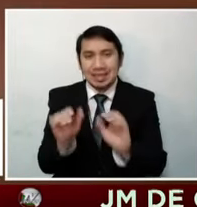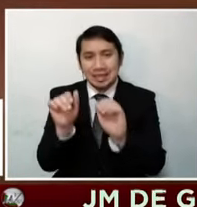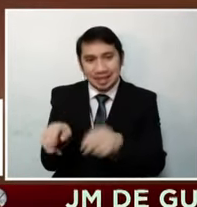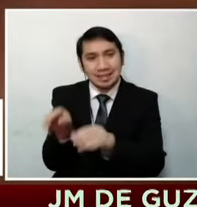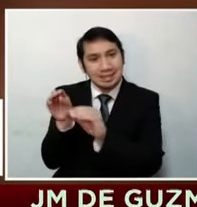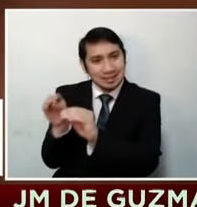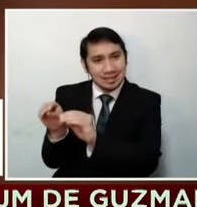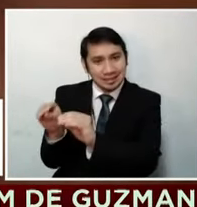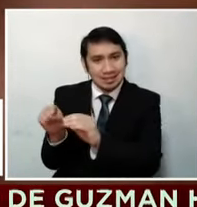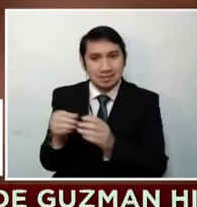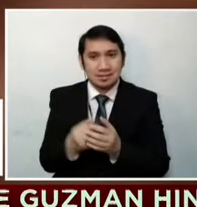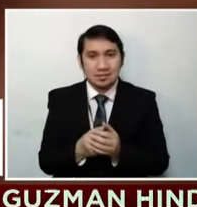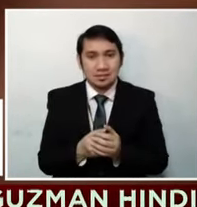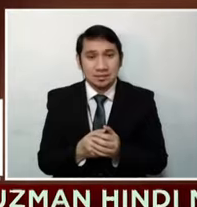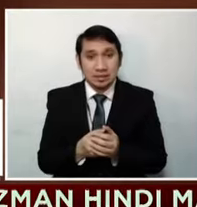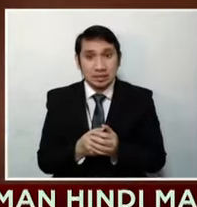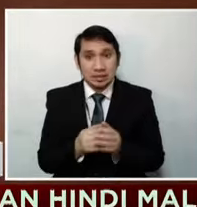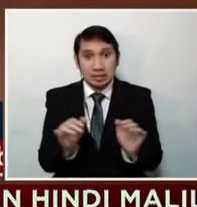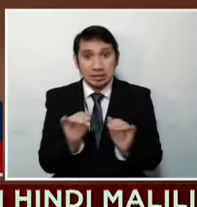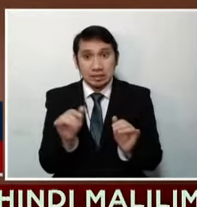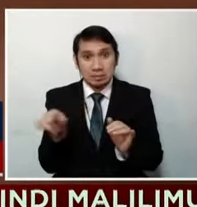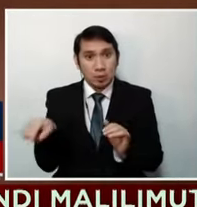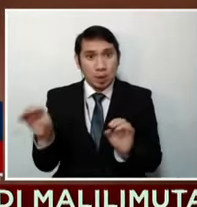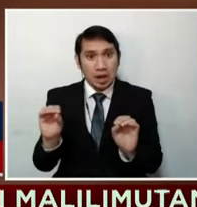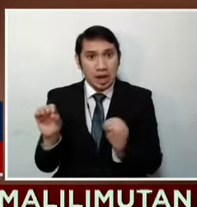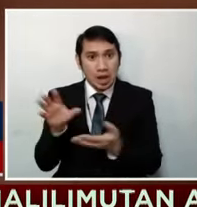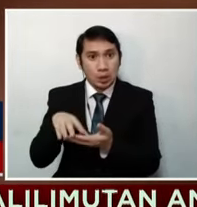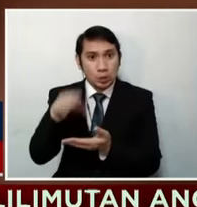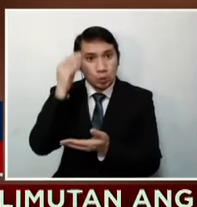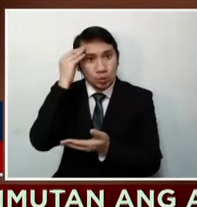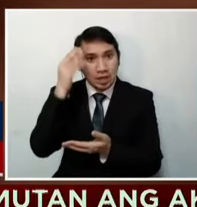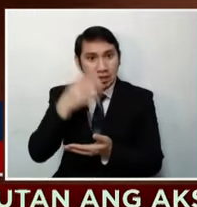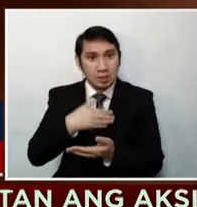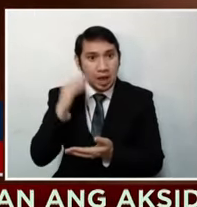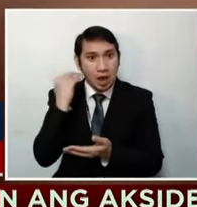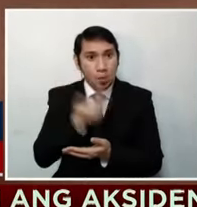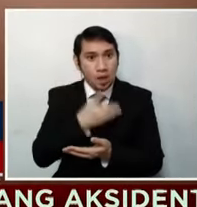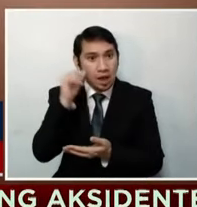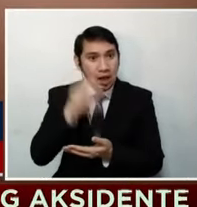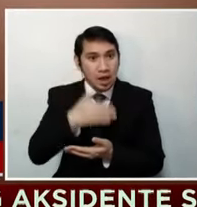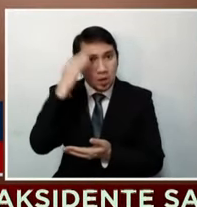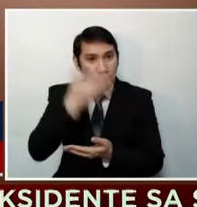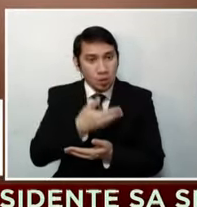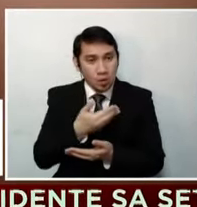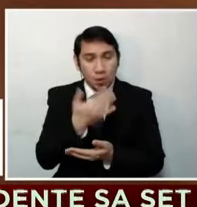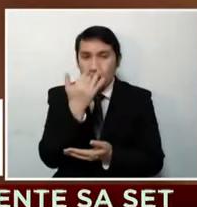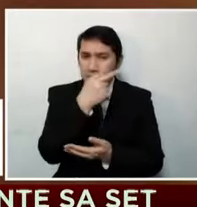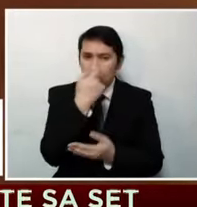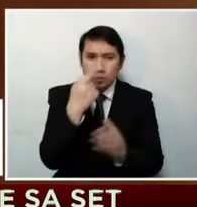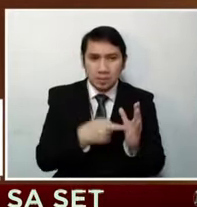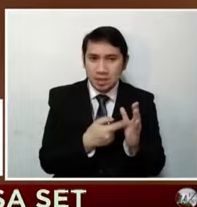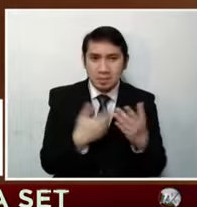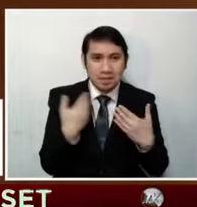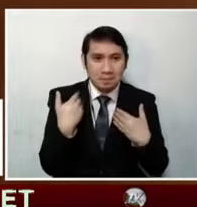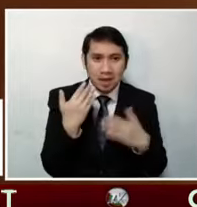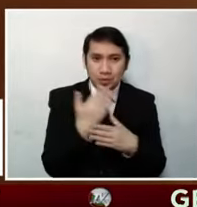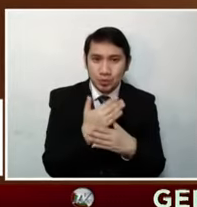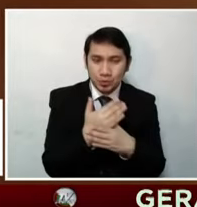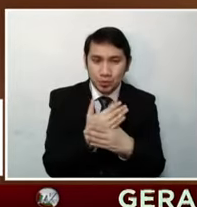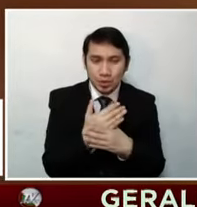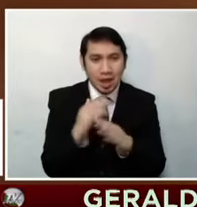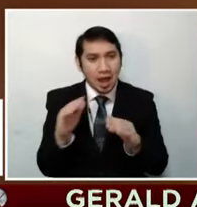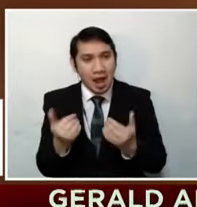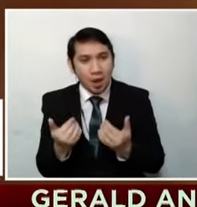Di parang wala tayong natutunan ng mga anak natin. Kasi iba, may mga distraction. Tapos paano yung mga walang